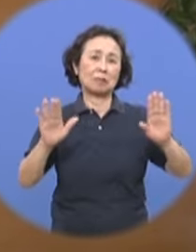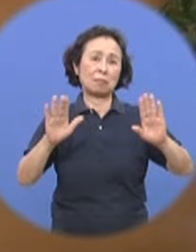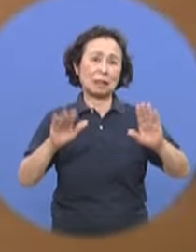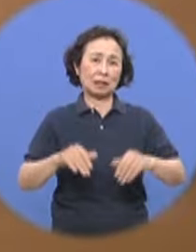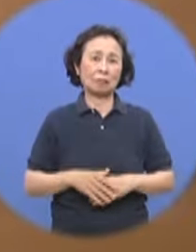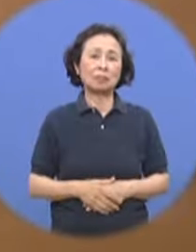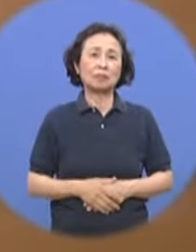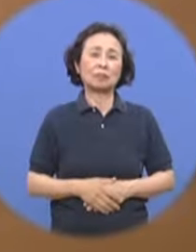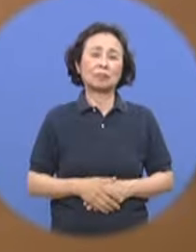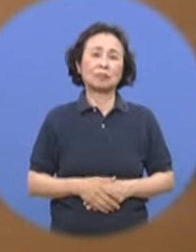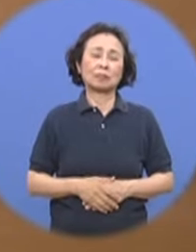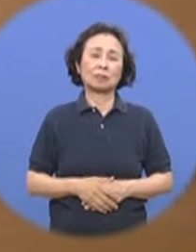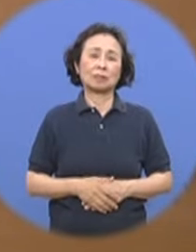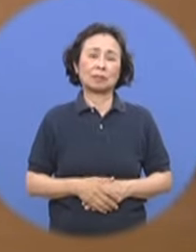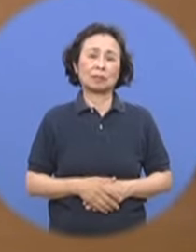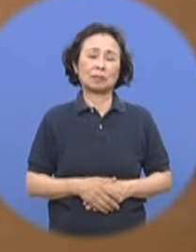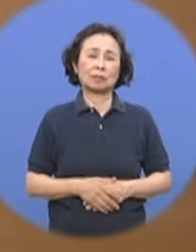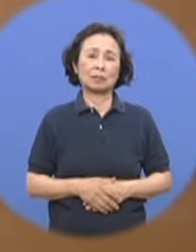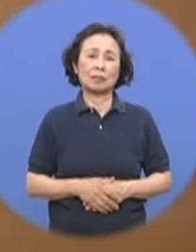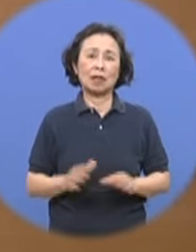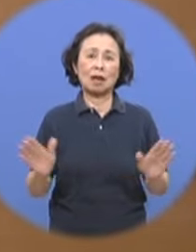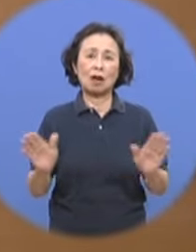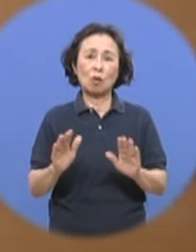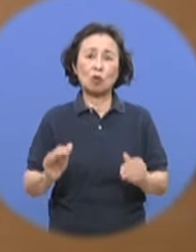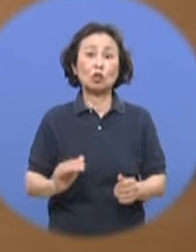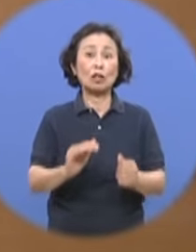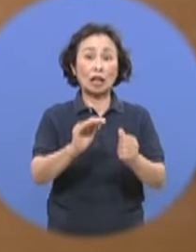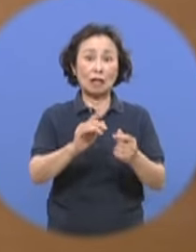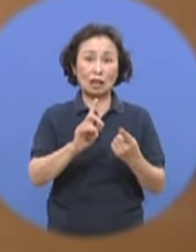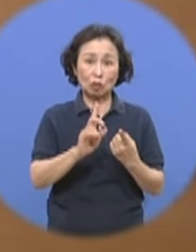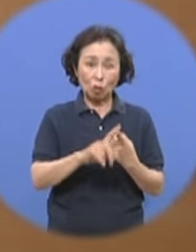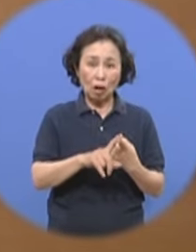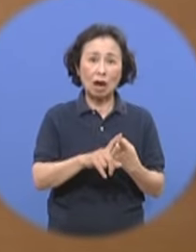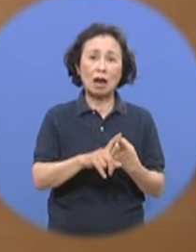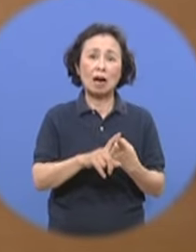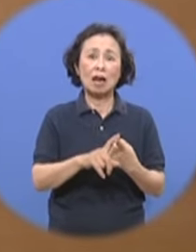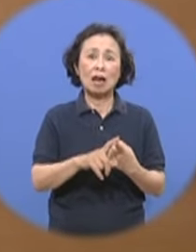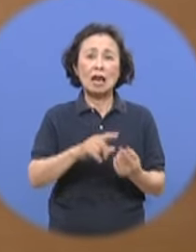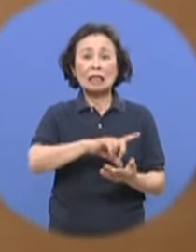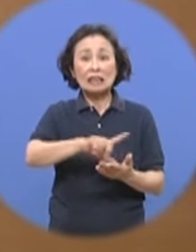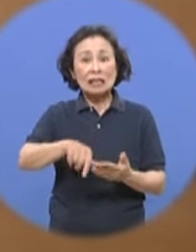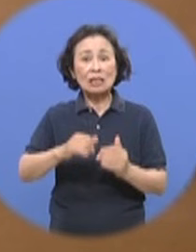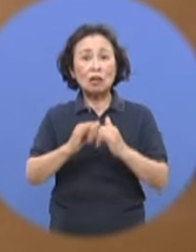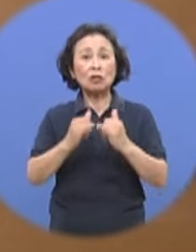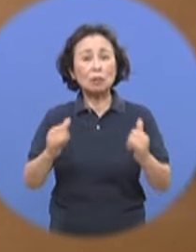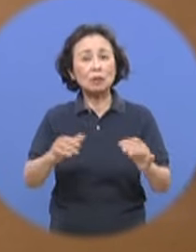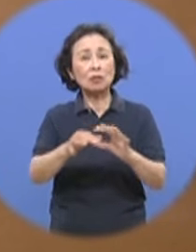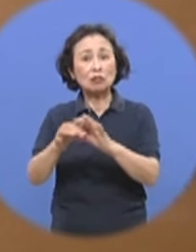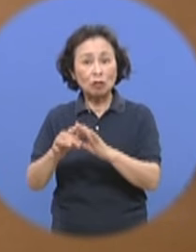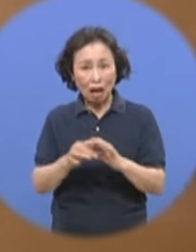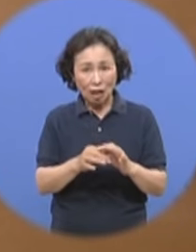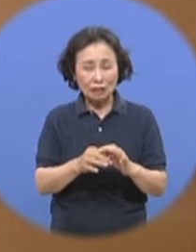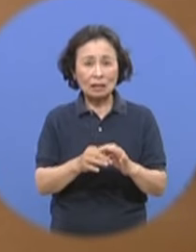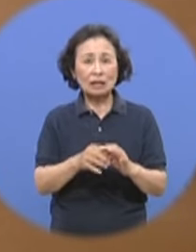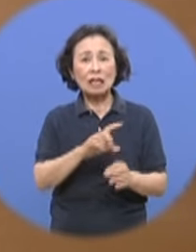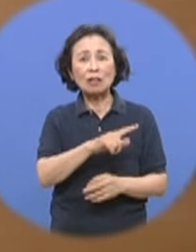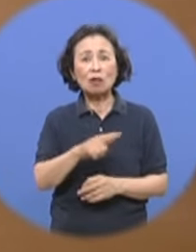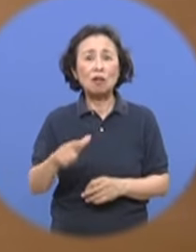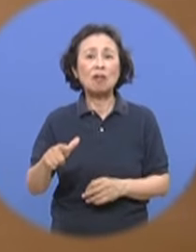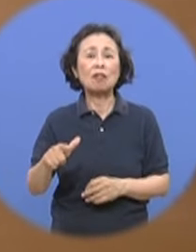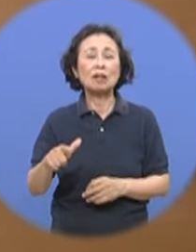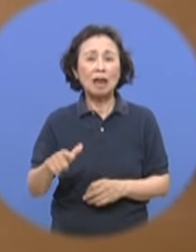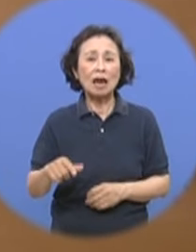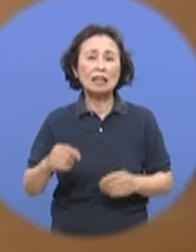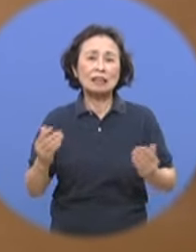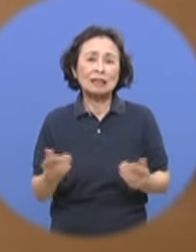。少しでも子育てだとか地域の人々のつながりとか、まあ、そういったのが活